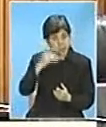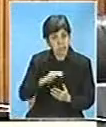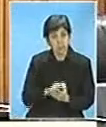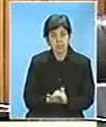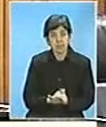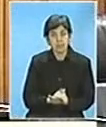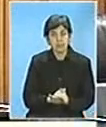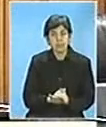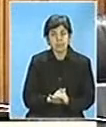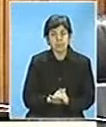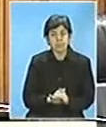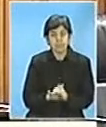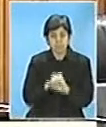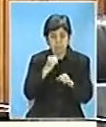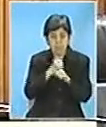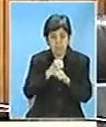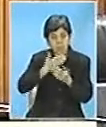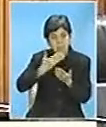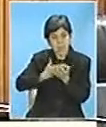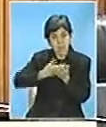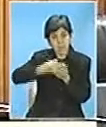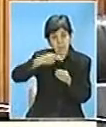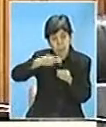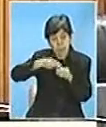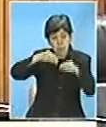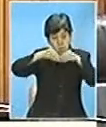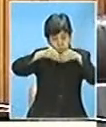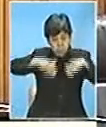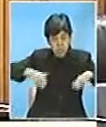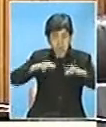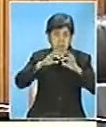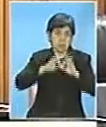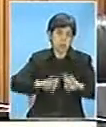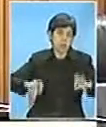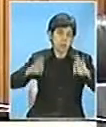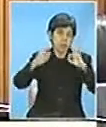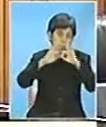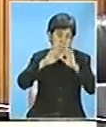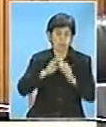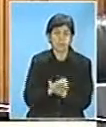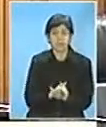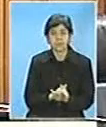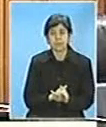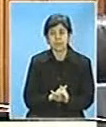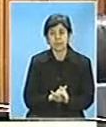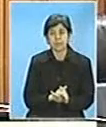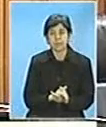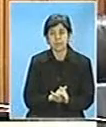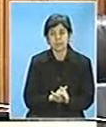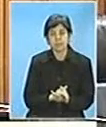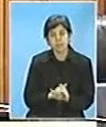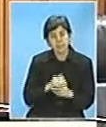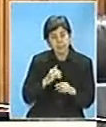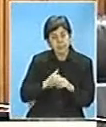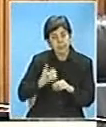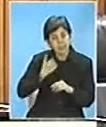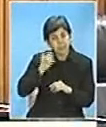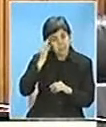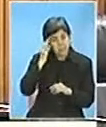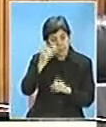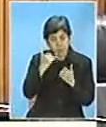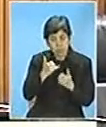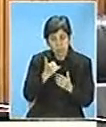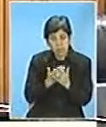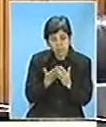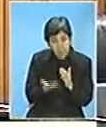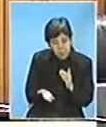ะฉะนั้นเรื่องโครงสร้างของราคาพลังงานเนี่ยเป็นสิ่งที่สำคัญที่ต้องมีแนวโน้มที่ในช่วงนี้อ